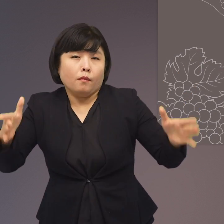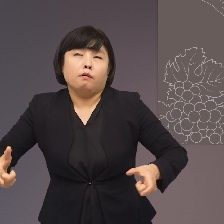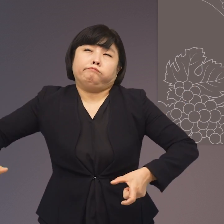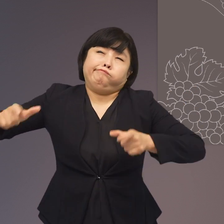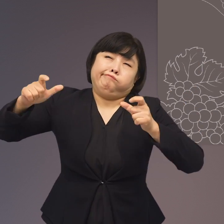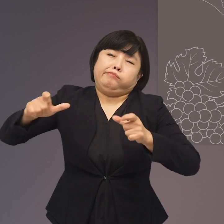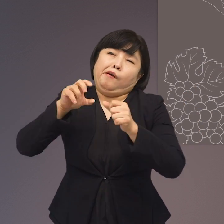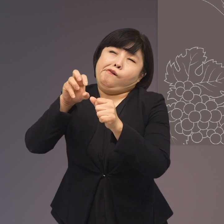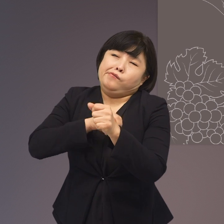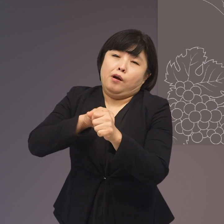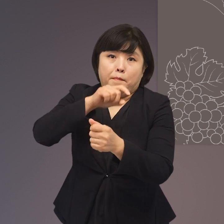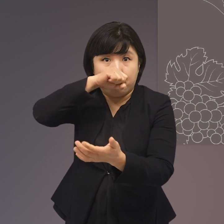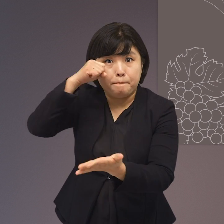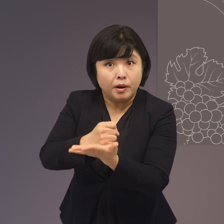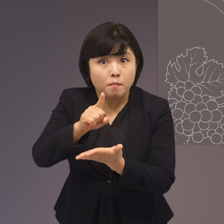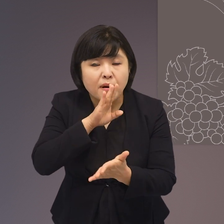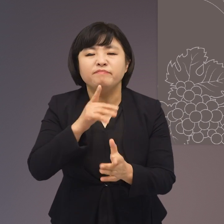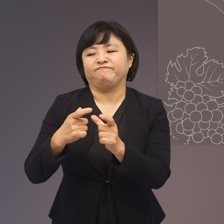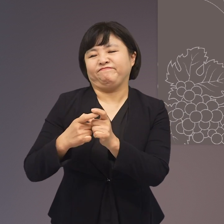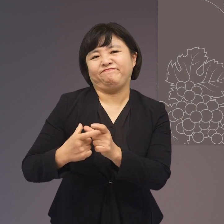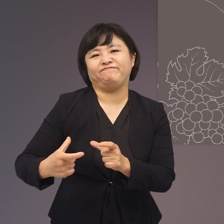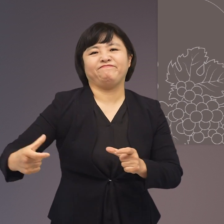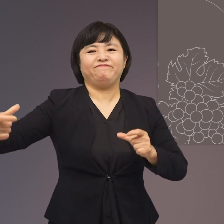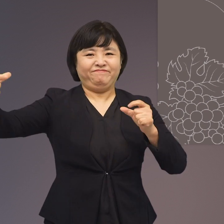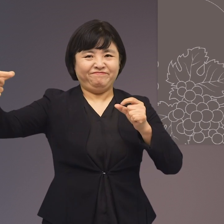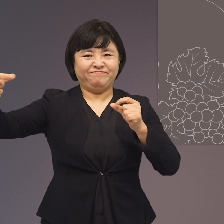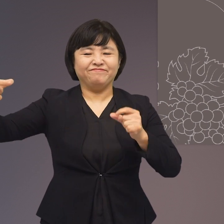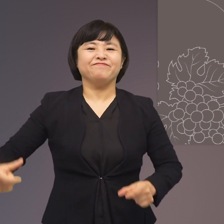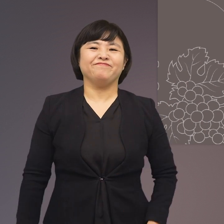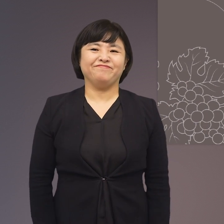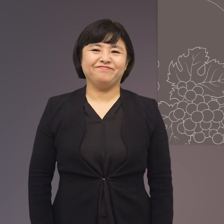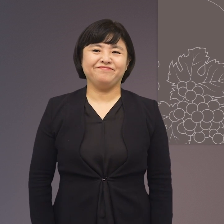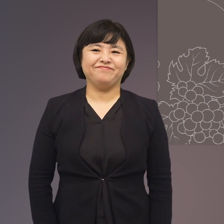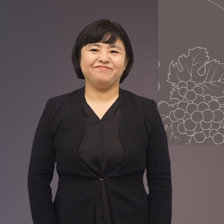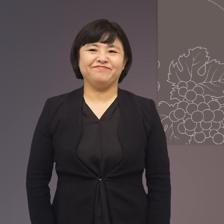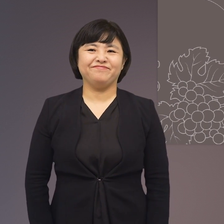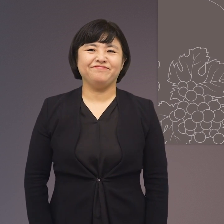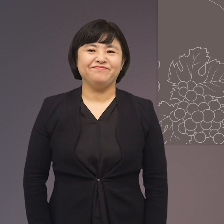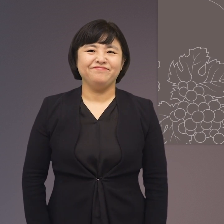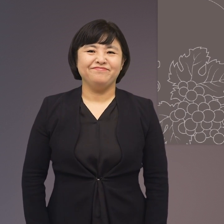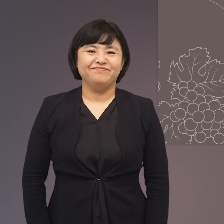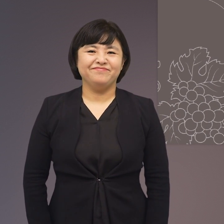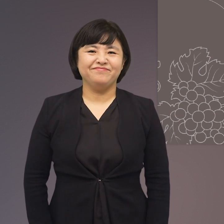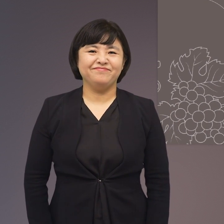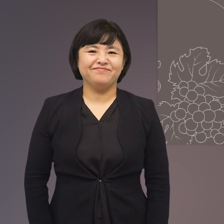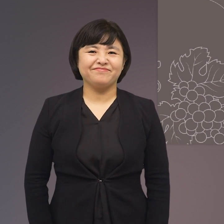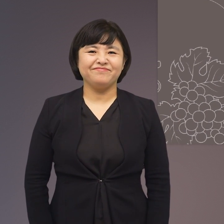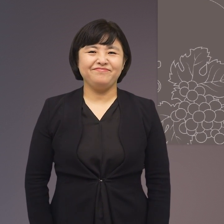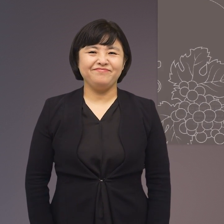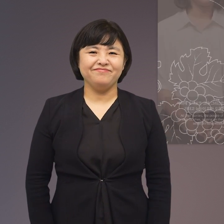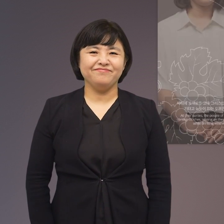열리는 연회에서는 술을 조금씩 덜어서 마실 수 있는 킬릭스가 더 많이 사용됐어요.